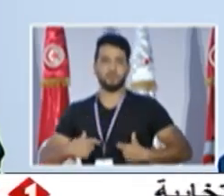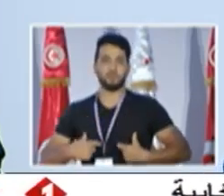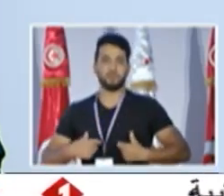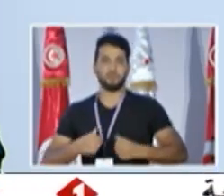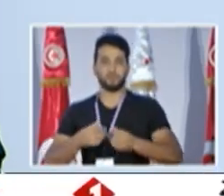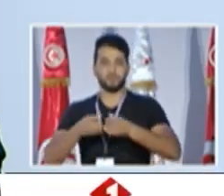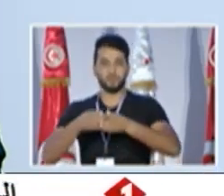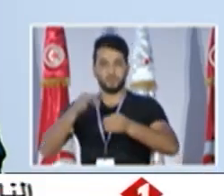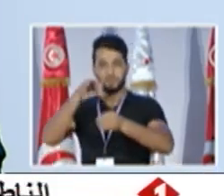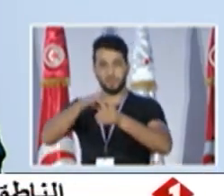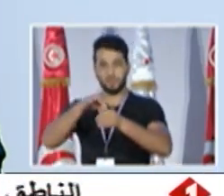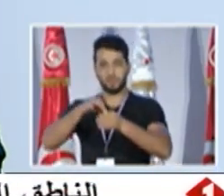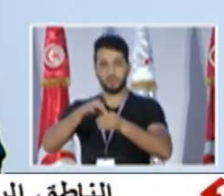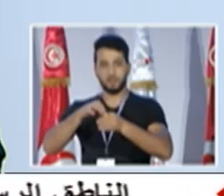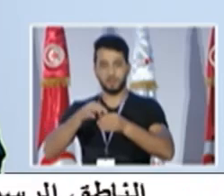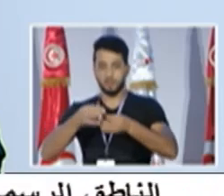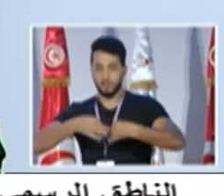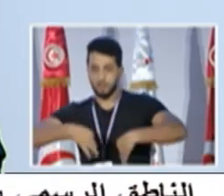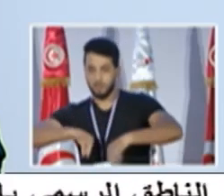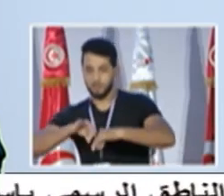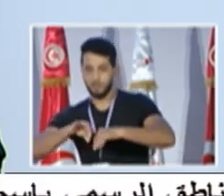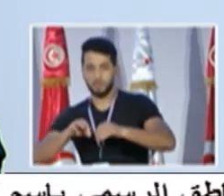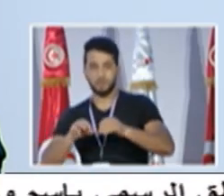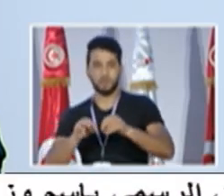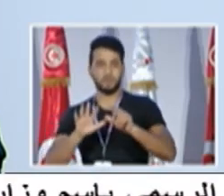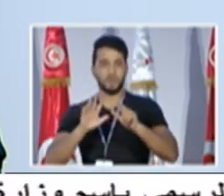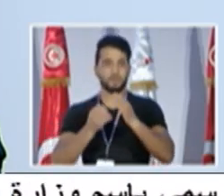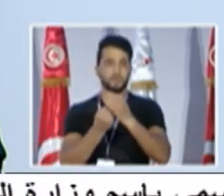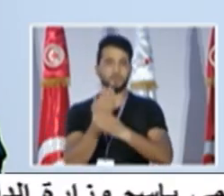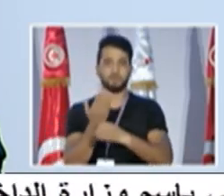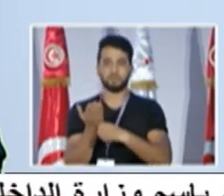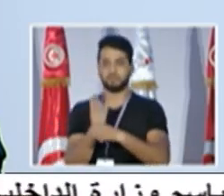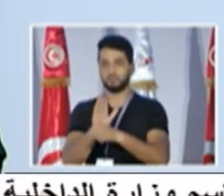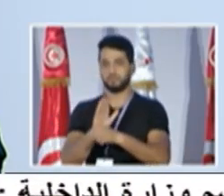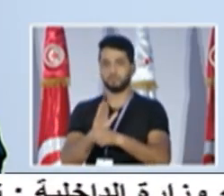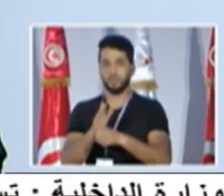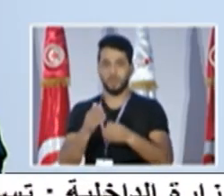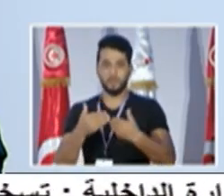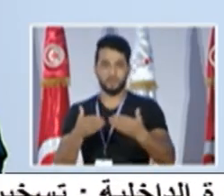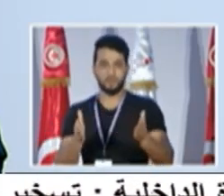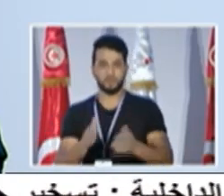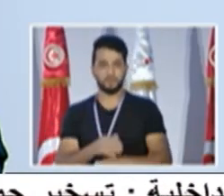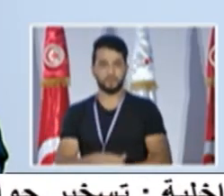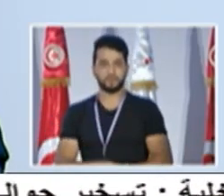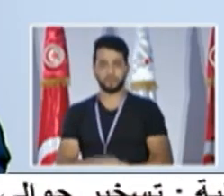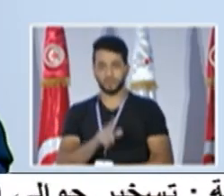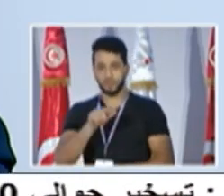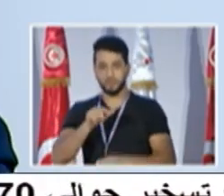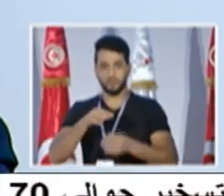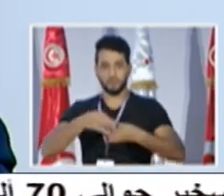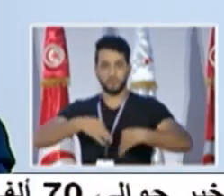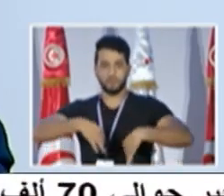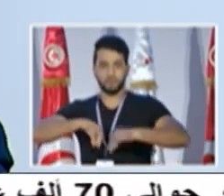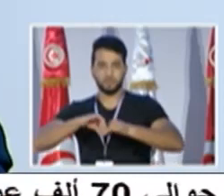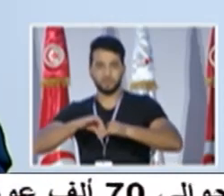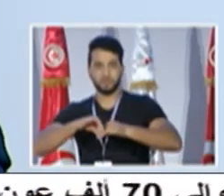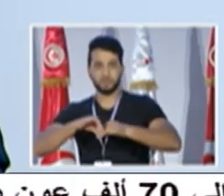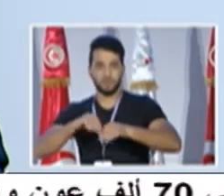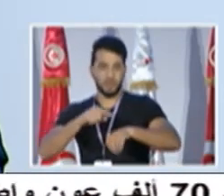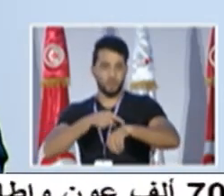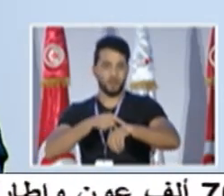المراكز اللي يحلوا اليوم ثمانين تصبح على مراكز عندهم توقيت